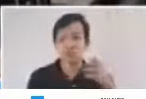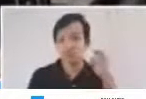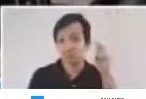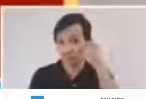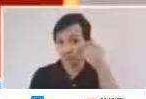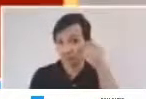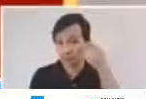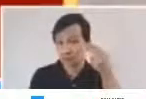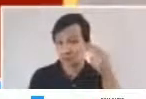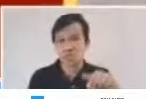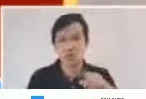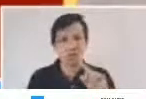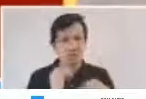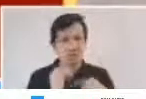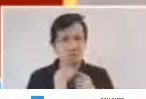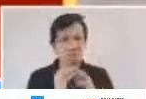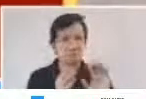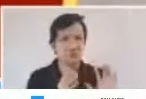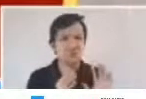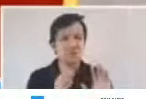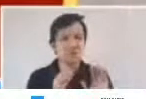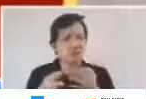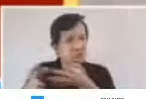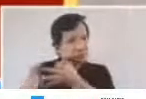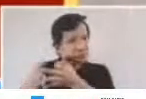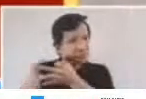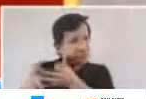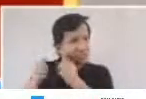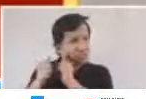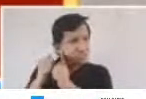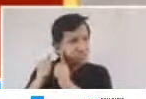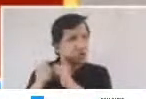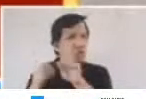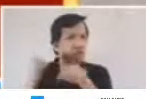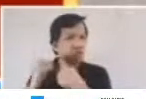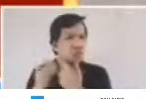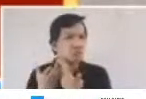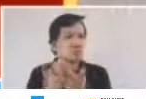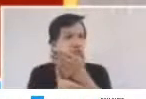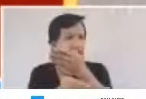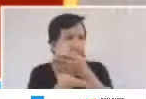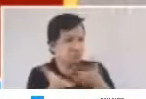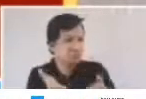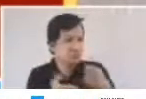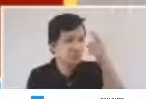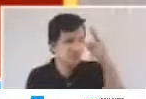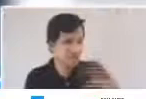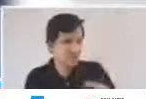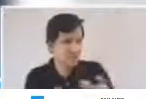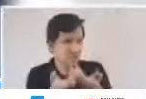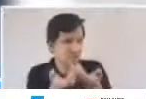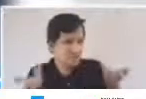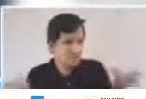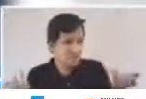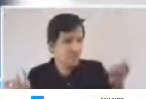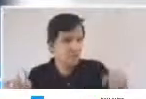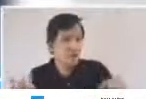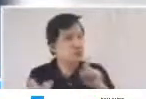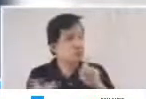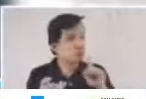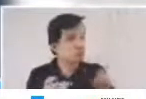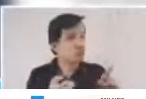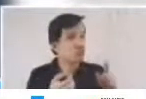nitong ating case investigation form, katulad ng ating mga LGUs, laboratorio, ospital, ay nakakapag-input na po